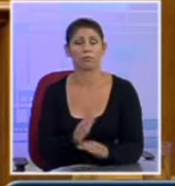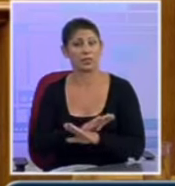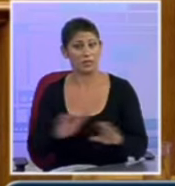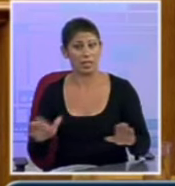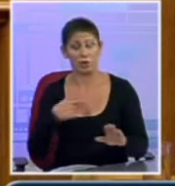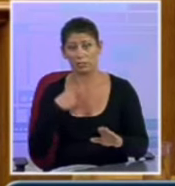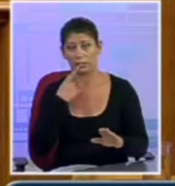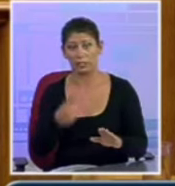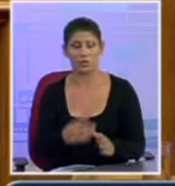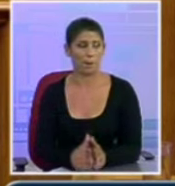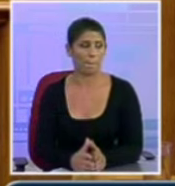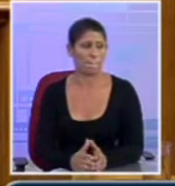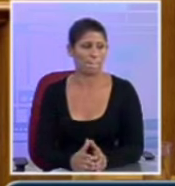εξής.